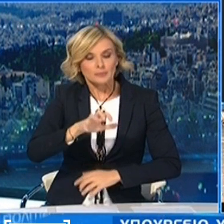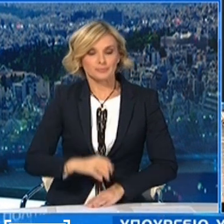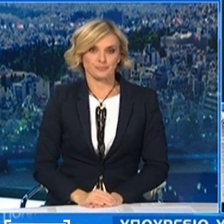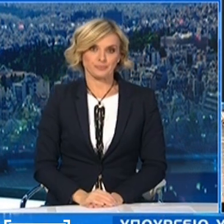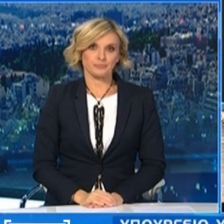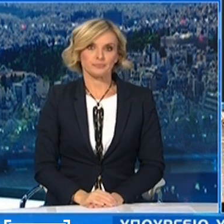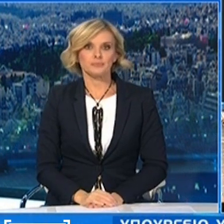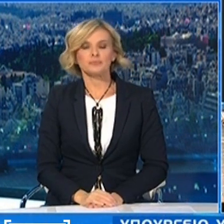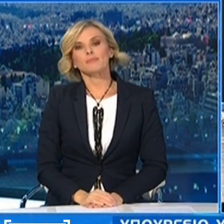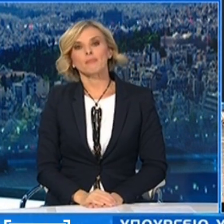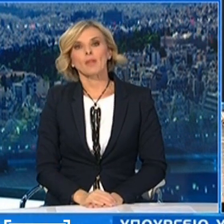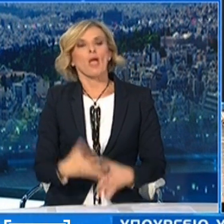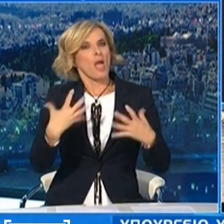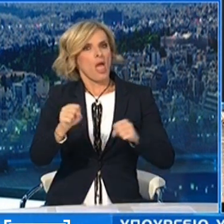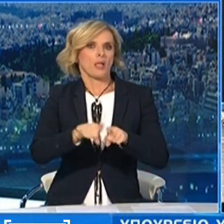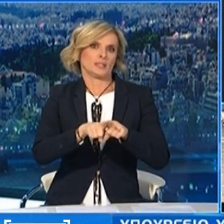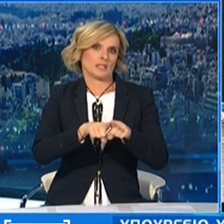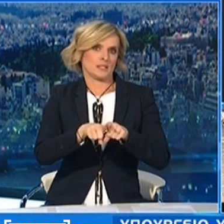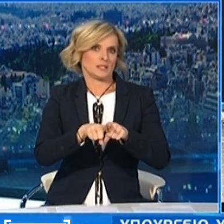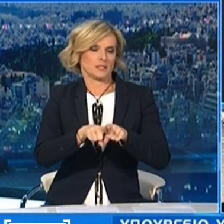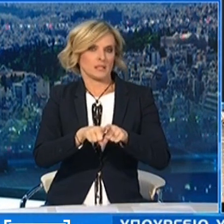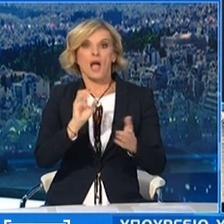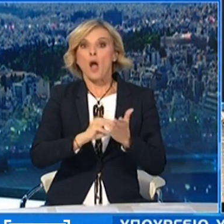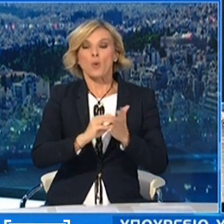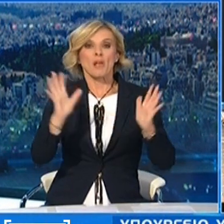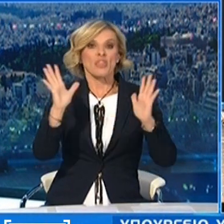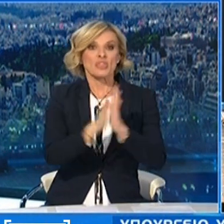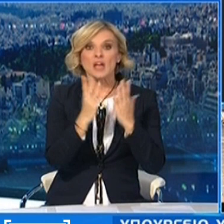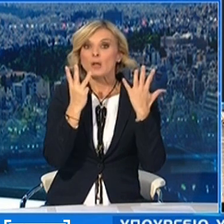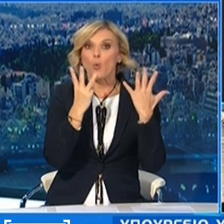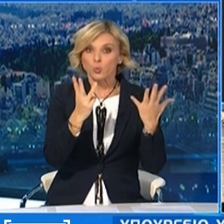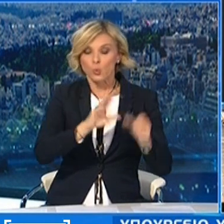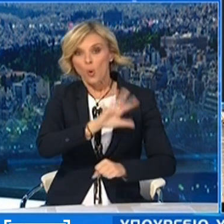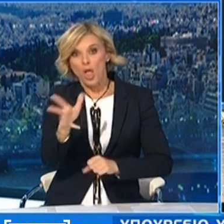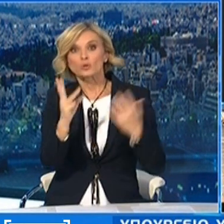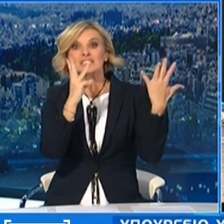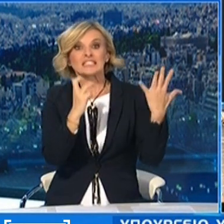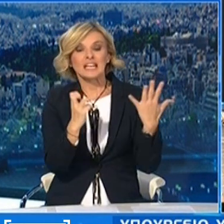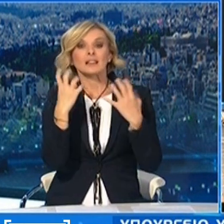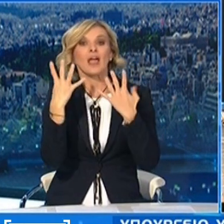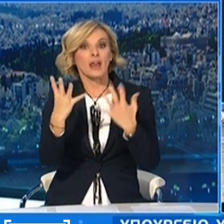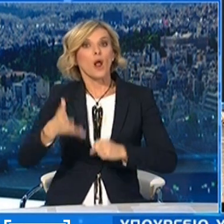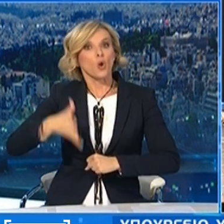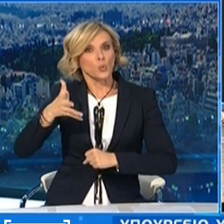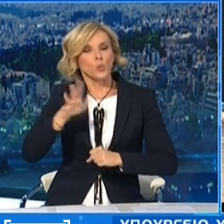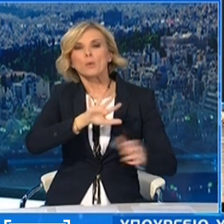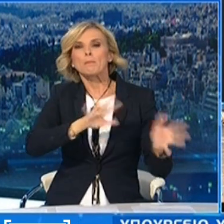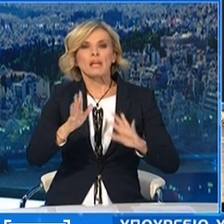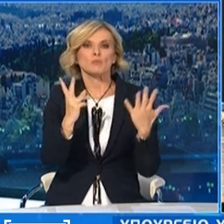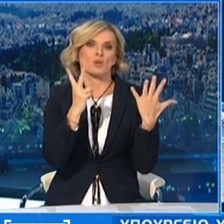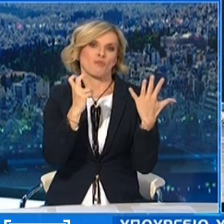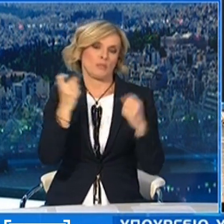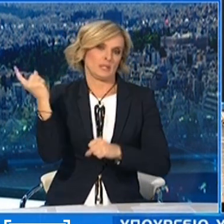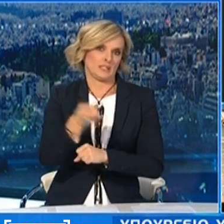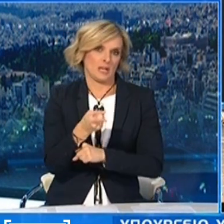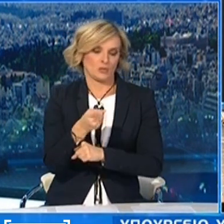αύξηση καθοδηγείται από την ηλικιακή ομάδα των 18 με 39 σε ποσοστό 60 με 70% περισσότερο από το αναμενόμενο. Η